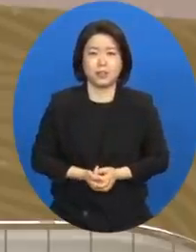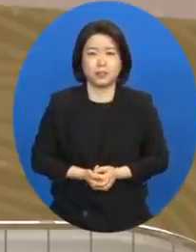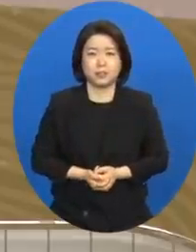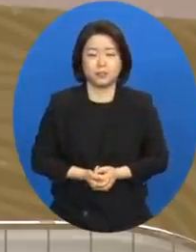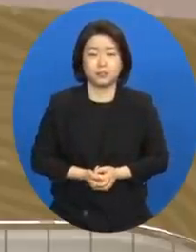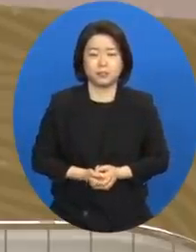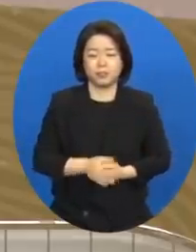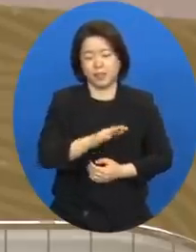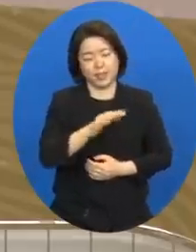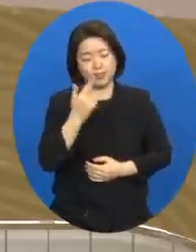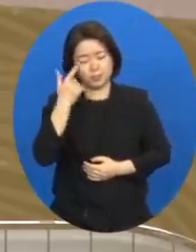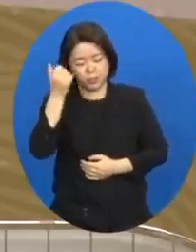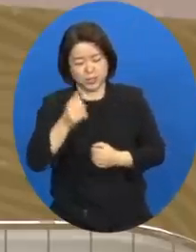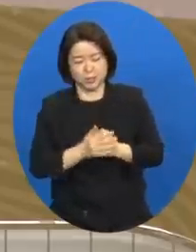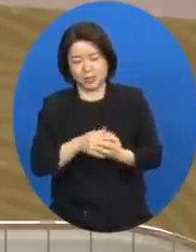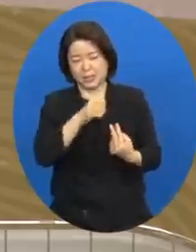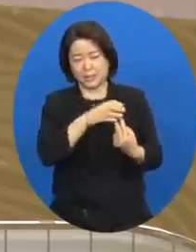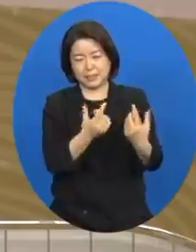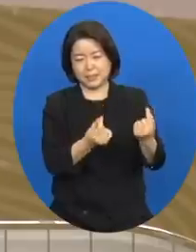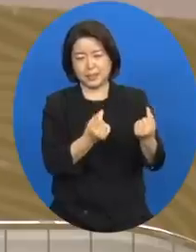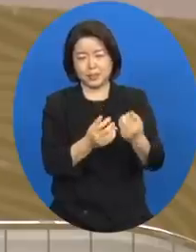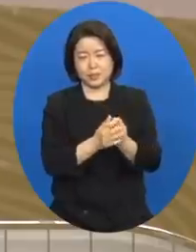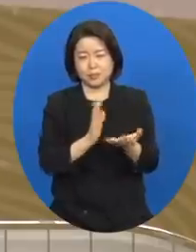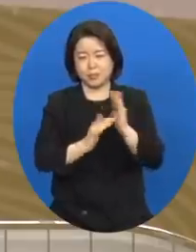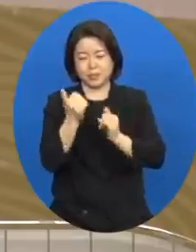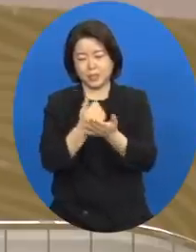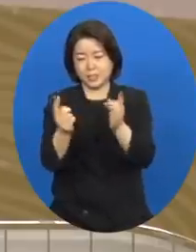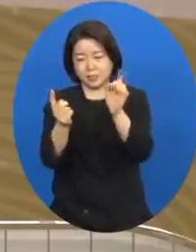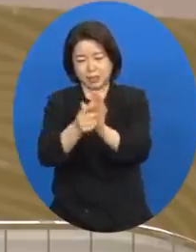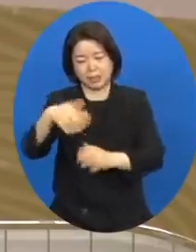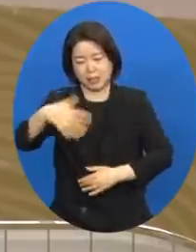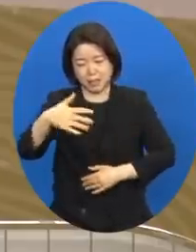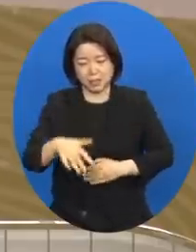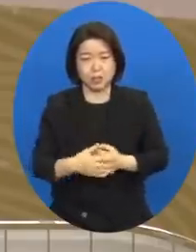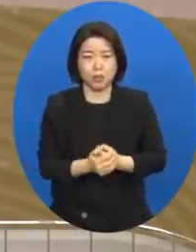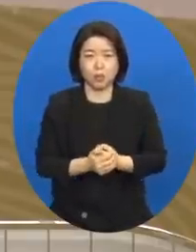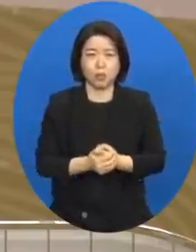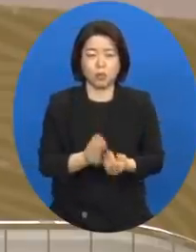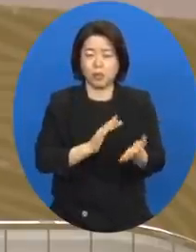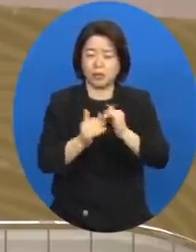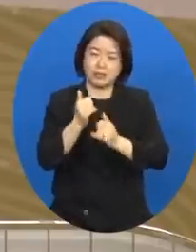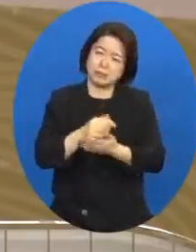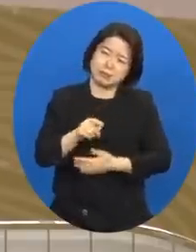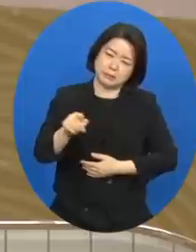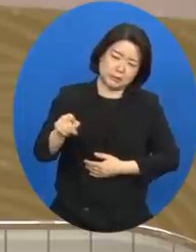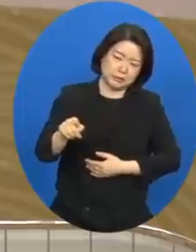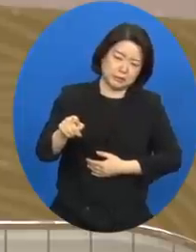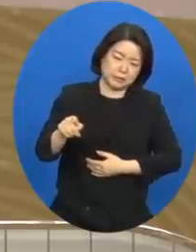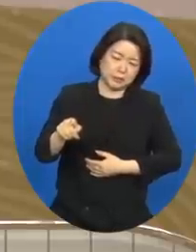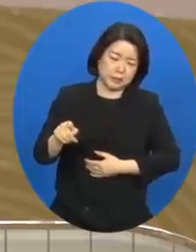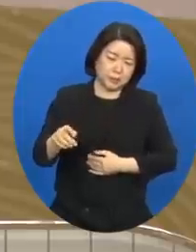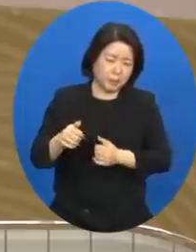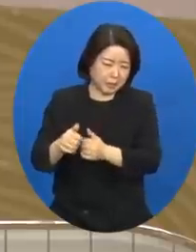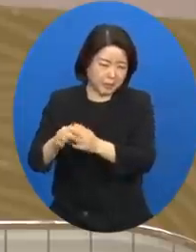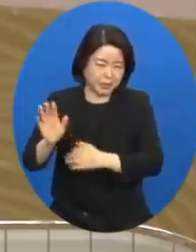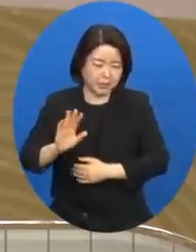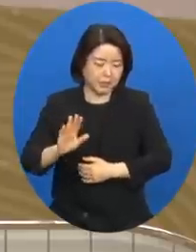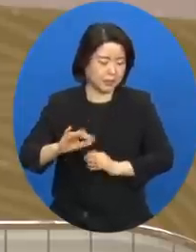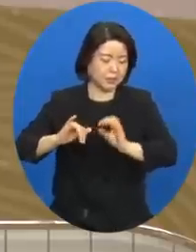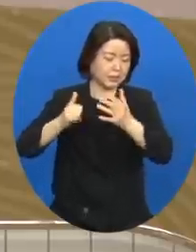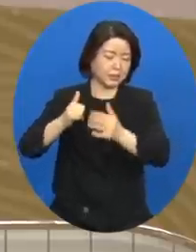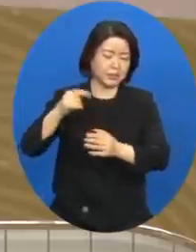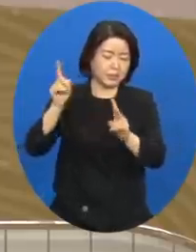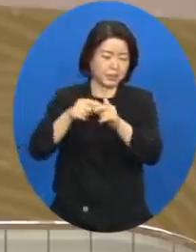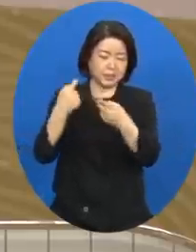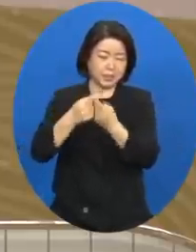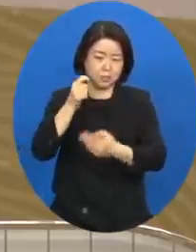아유, 목사님, 나는 세례요한처럼 예수님을 만나지도 못했기 때문에 나는 그런 세계는 이해가 안 됩니다. 여러분,